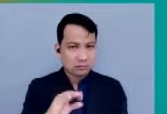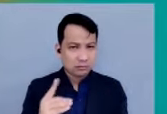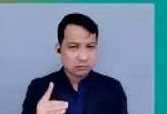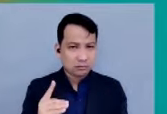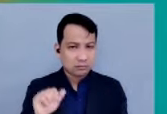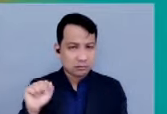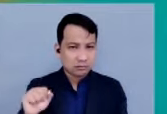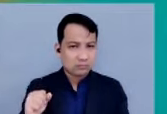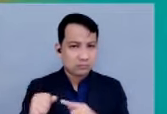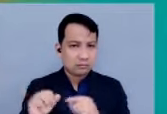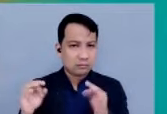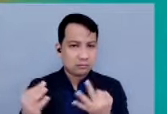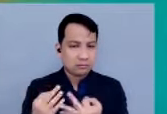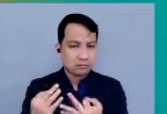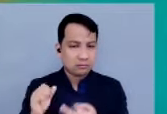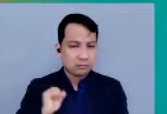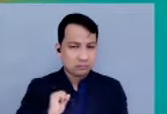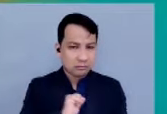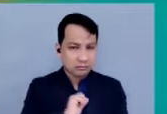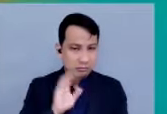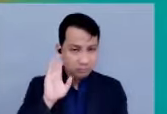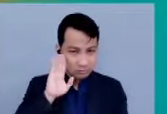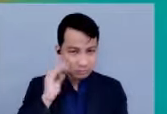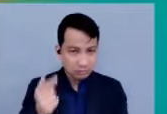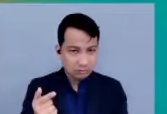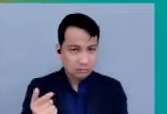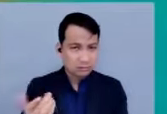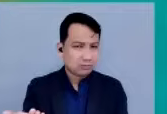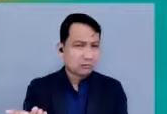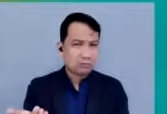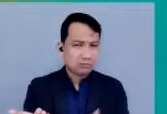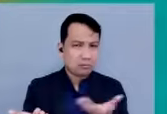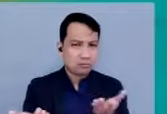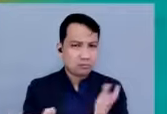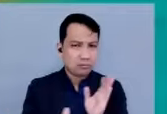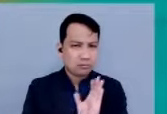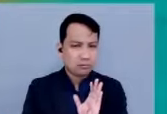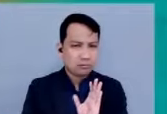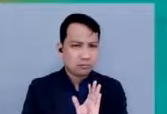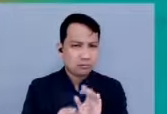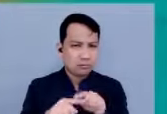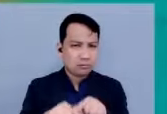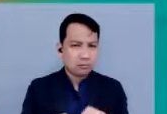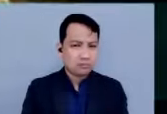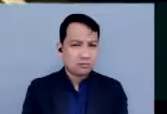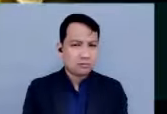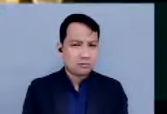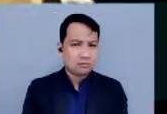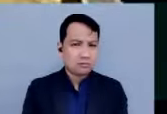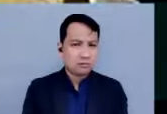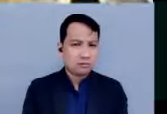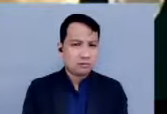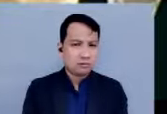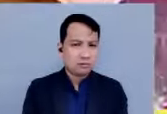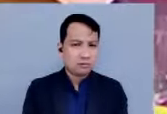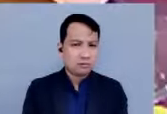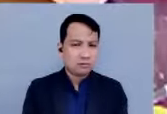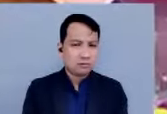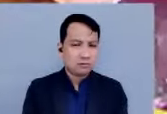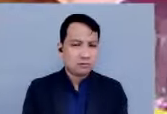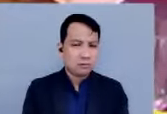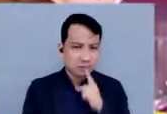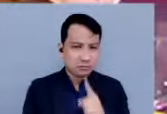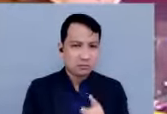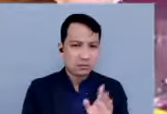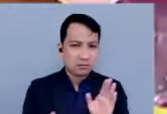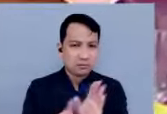itong pamilya ni Senator Bonggo? Ano pong basihan ng bawal po. Bawal po yun, according sa ating